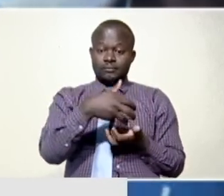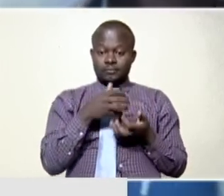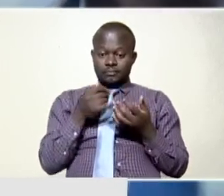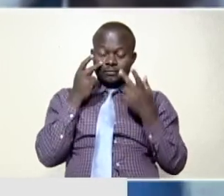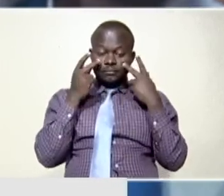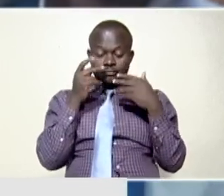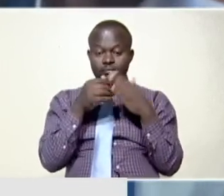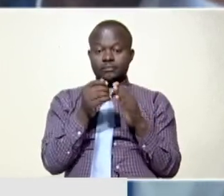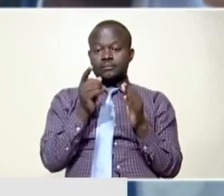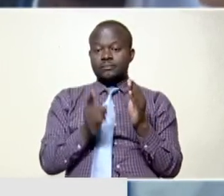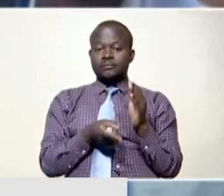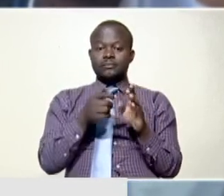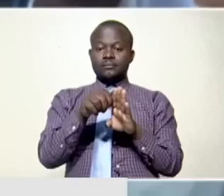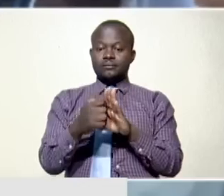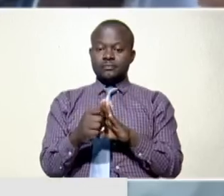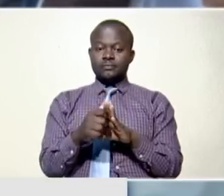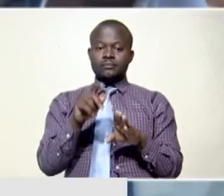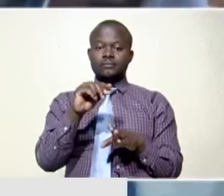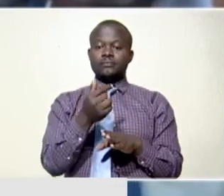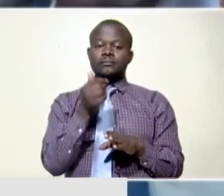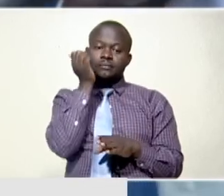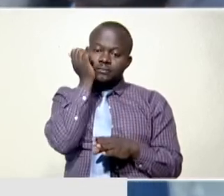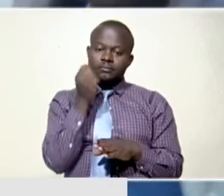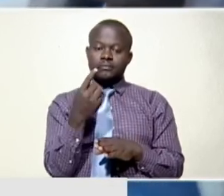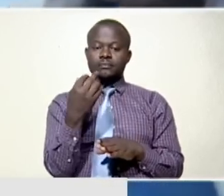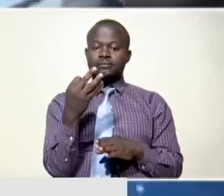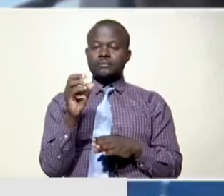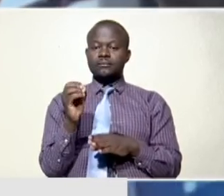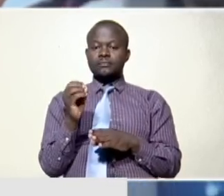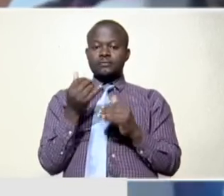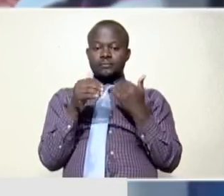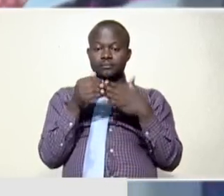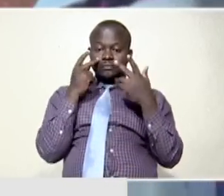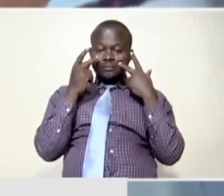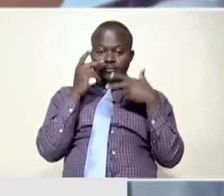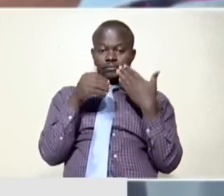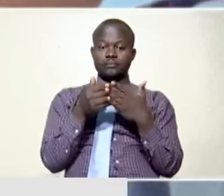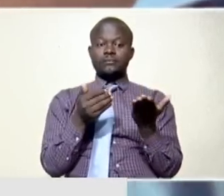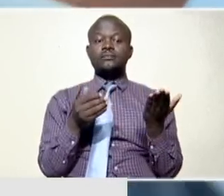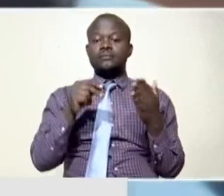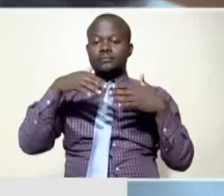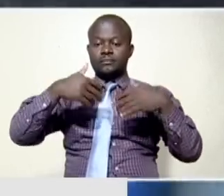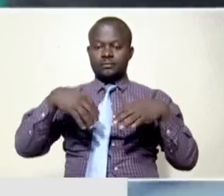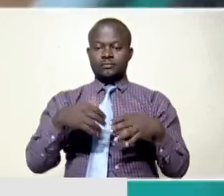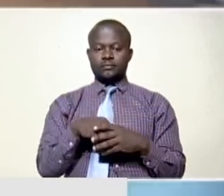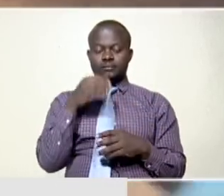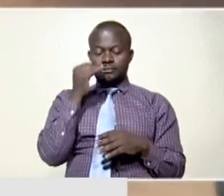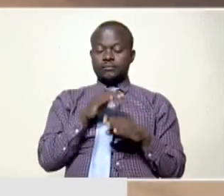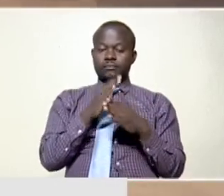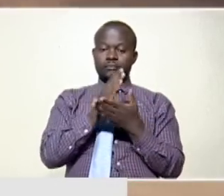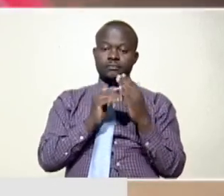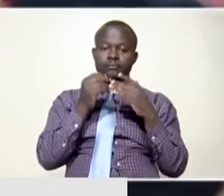nk'igihumbi y'igitoki Uko kibishimba ari cyatatu n'utubonye akabona handa tunyuza birahenda nubwo haruguru harabavuze